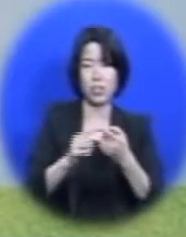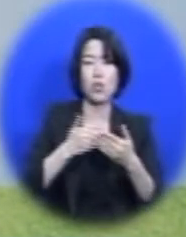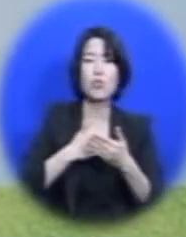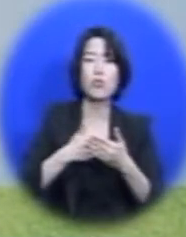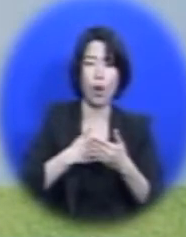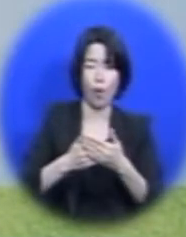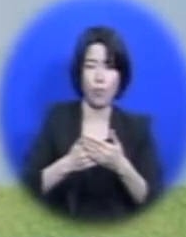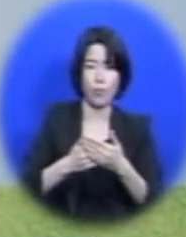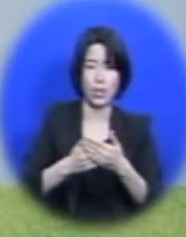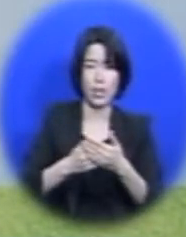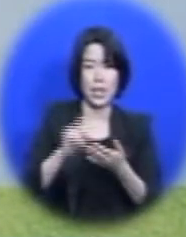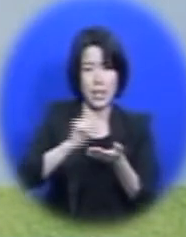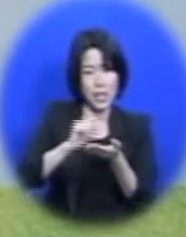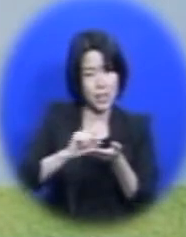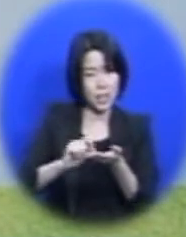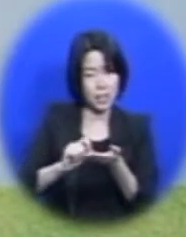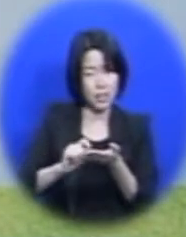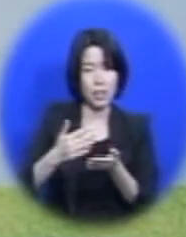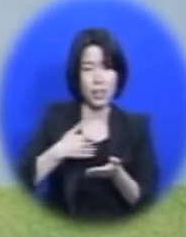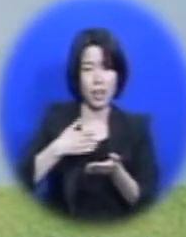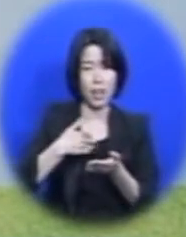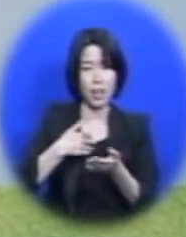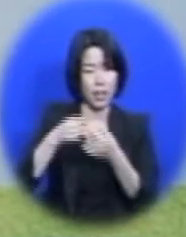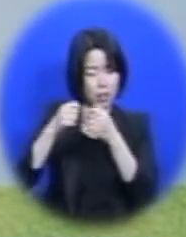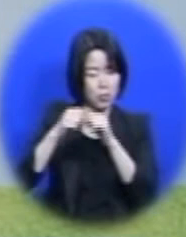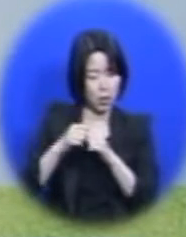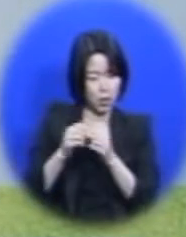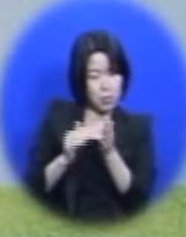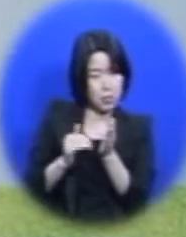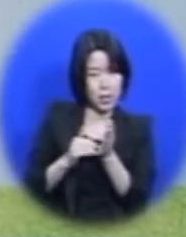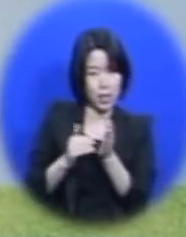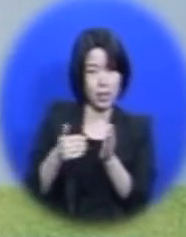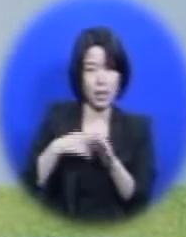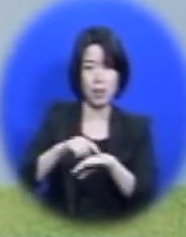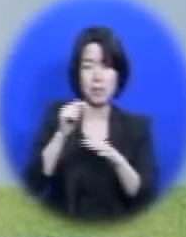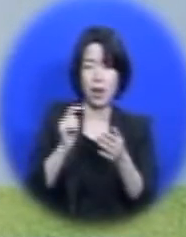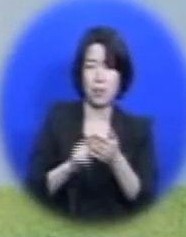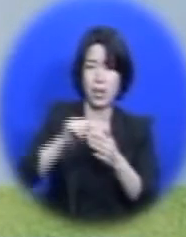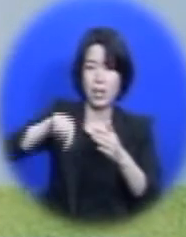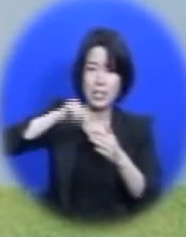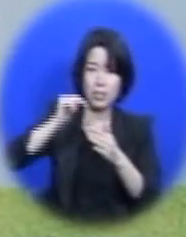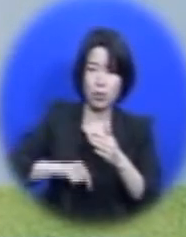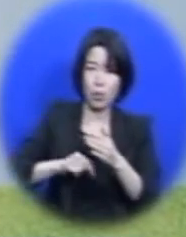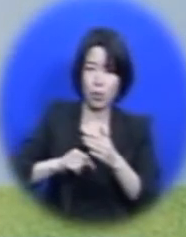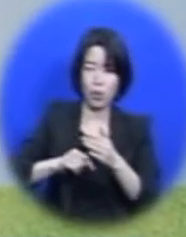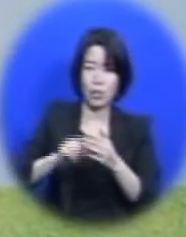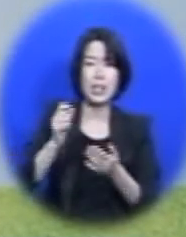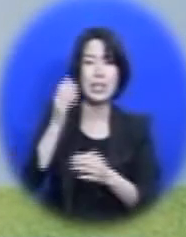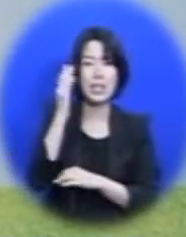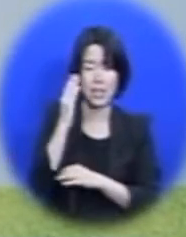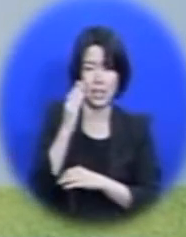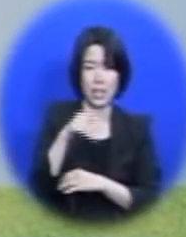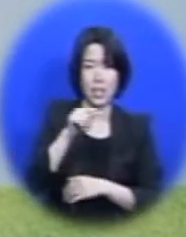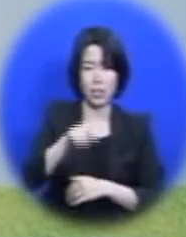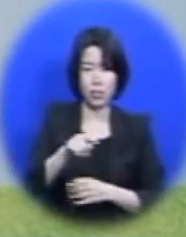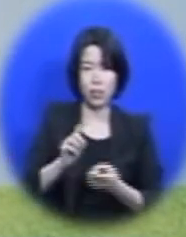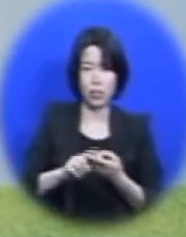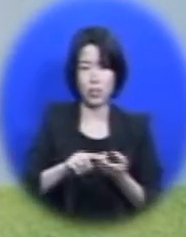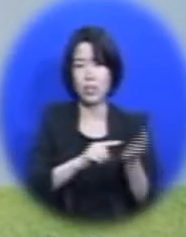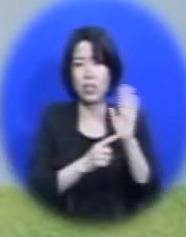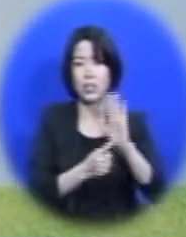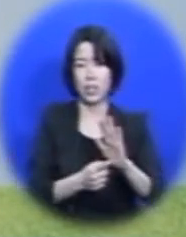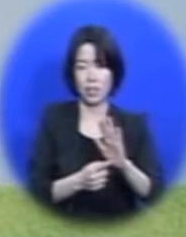두려움이잖아요. 일기는 아주 내밀한 내 마음의 깊은 내적인 것인데 그것을 드러내야 된다고